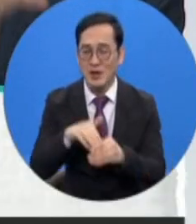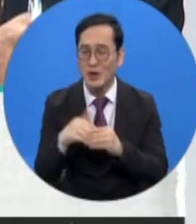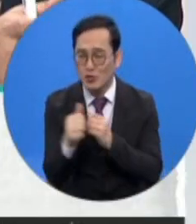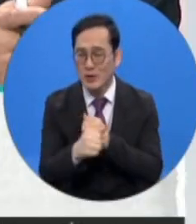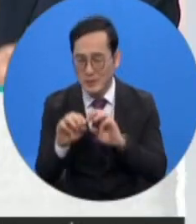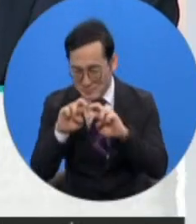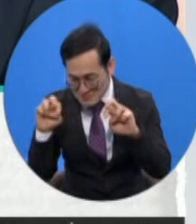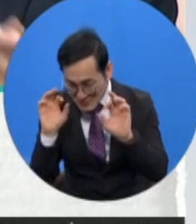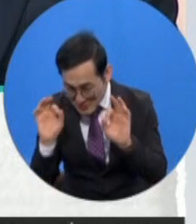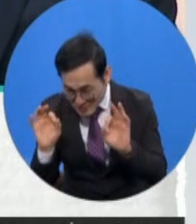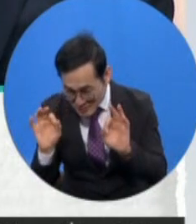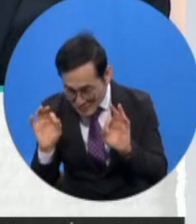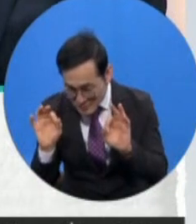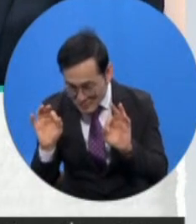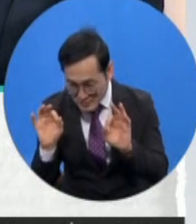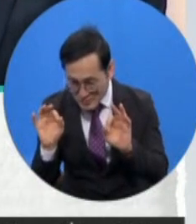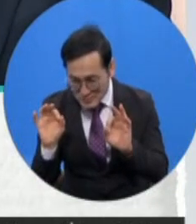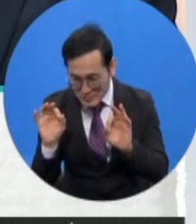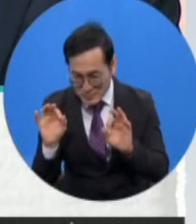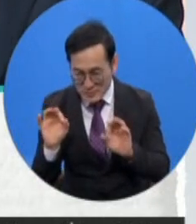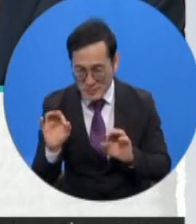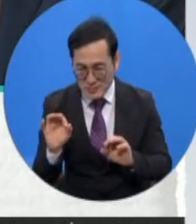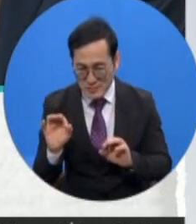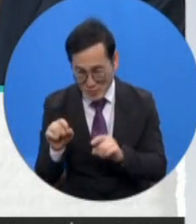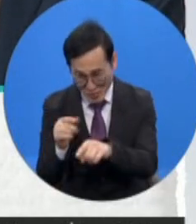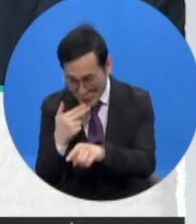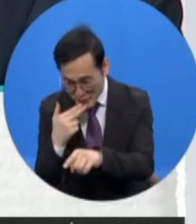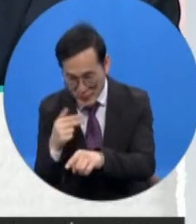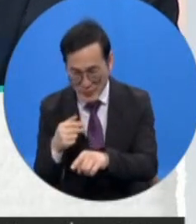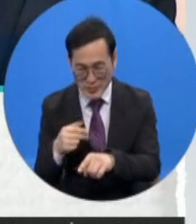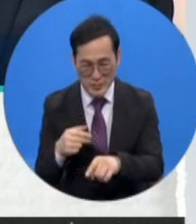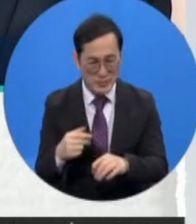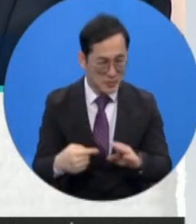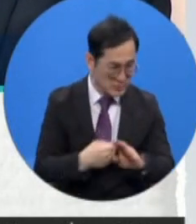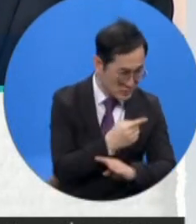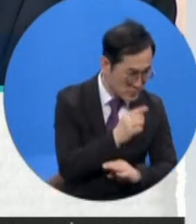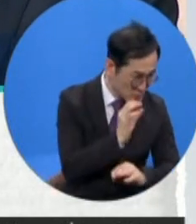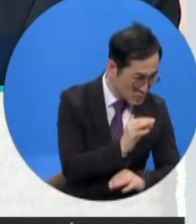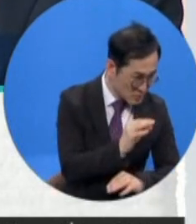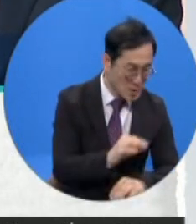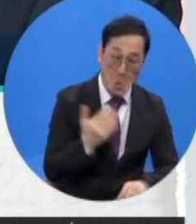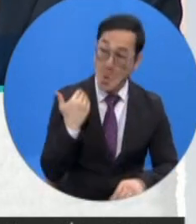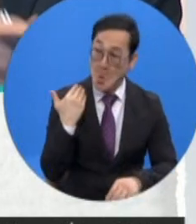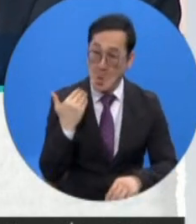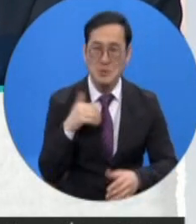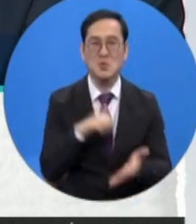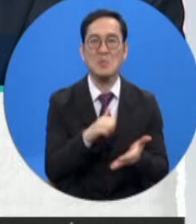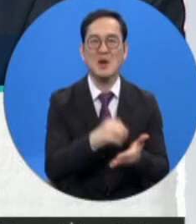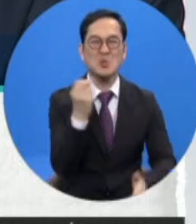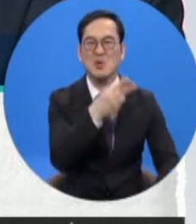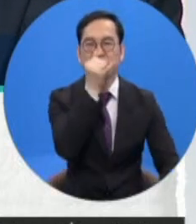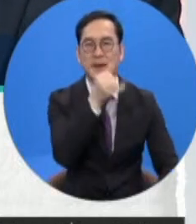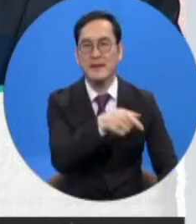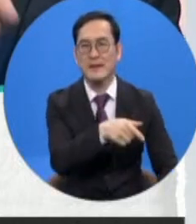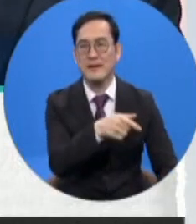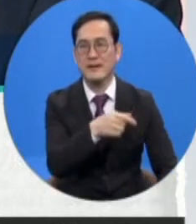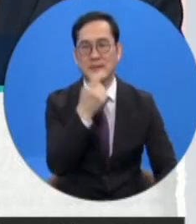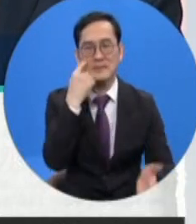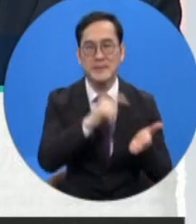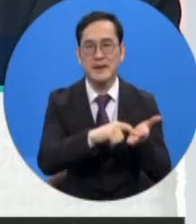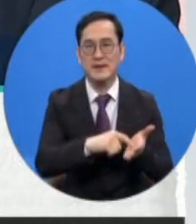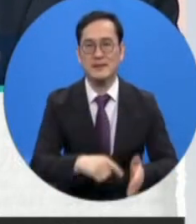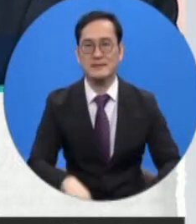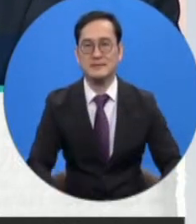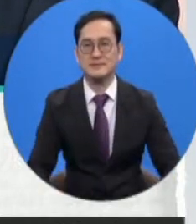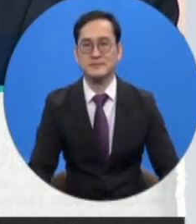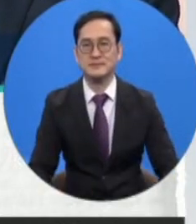그 사이트에서는 안 했지만 다른 사이트에서 도박을 했다 최근까지 또 이렇게 얘기를 합니다. 예. 그러니까 이 문제 뭐냐면 지금 이